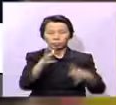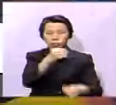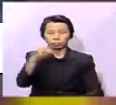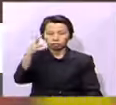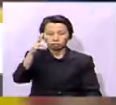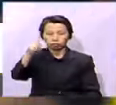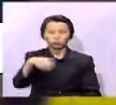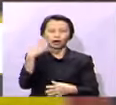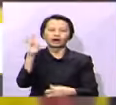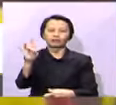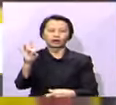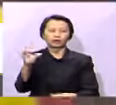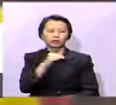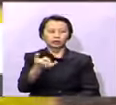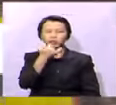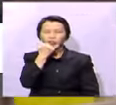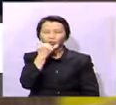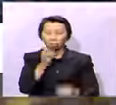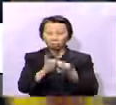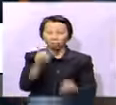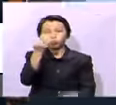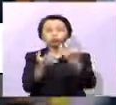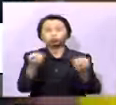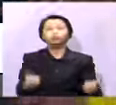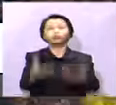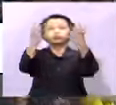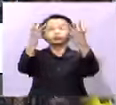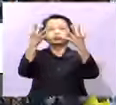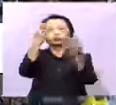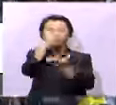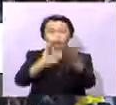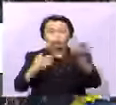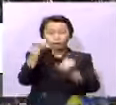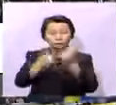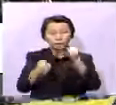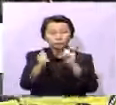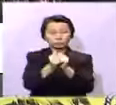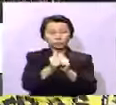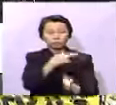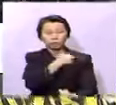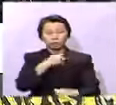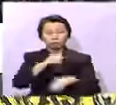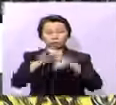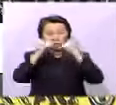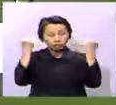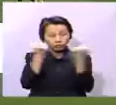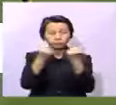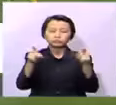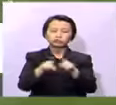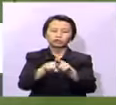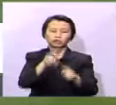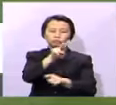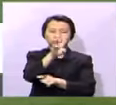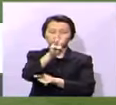16 Ogos lalu. Selain kesalahan membakar mercun pada aksi separuh akhir Malaysia berdepan Indonesia di stadium sama pada